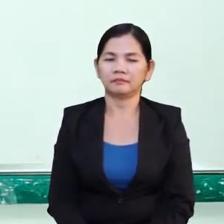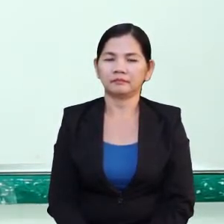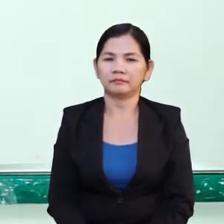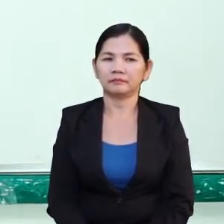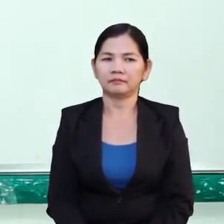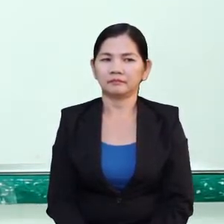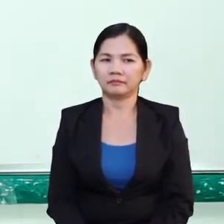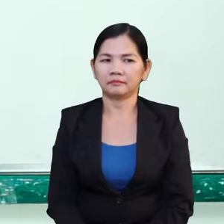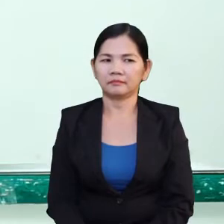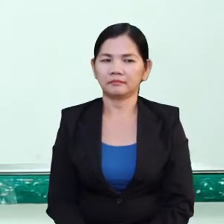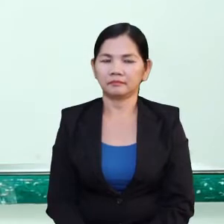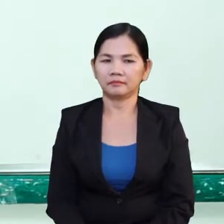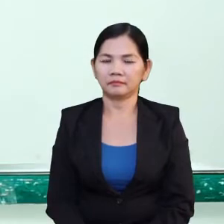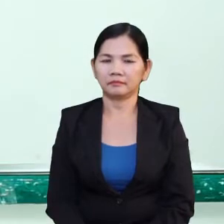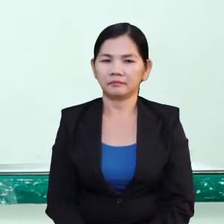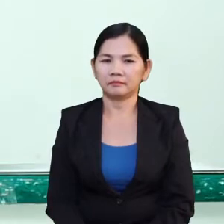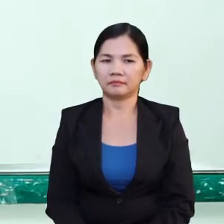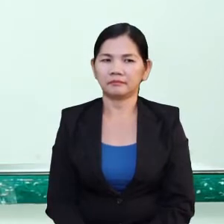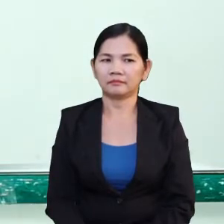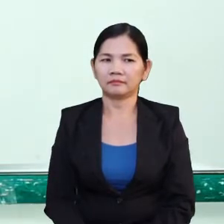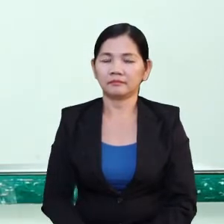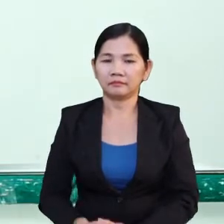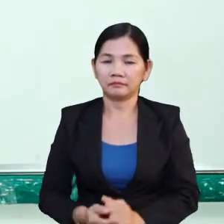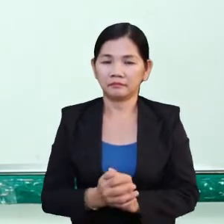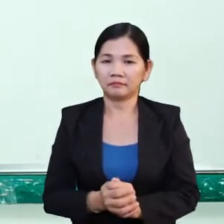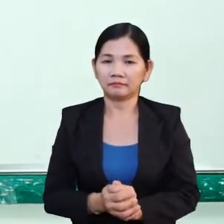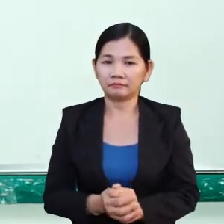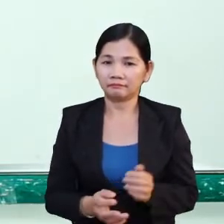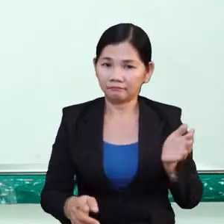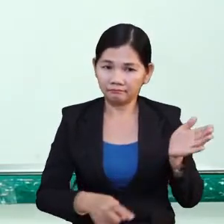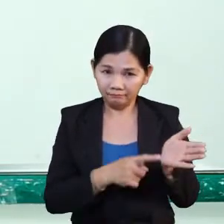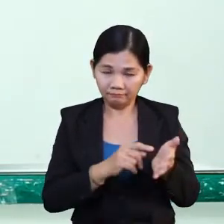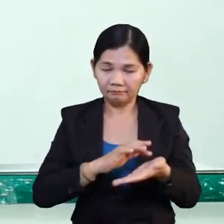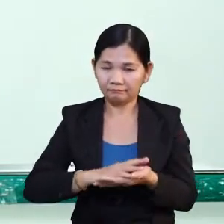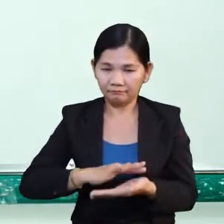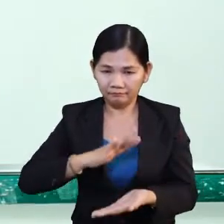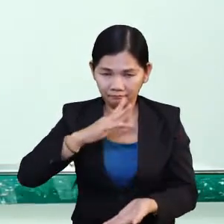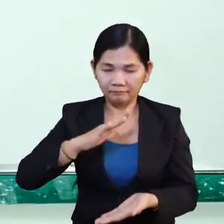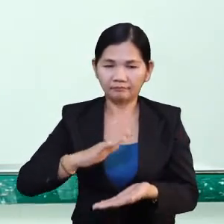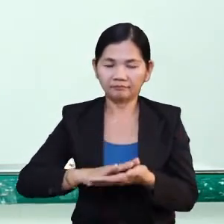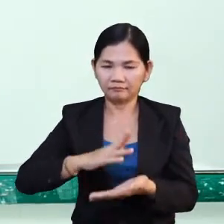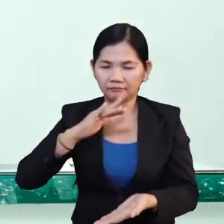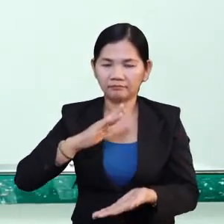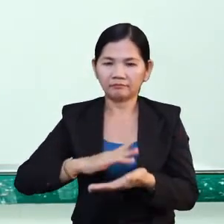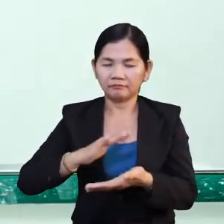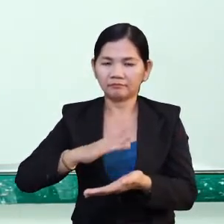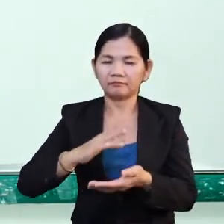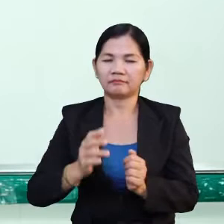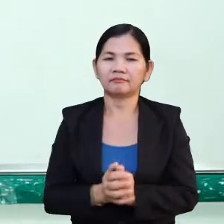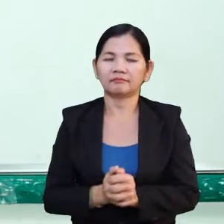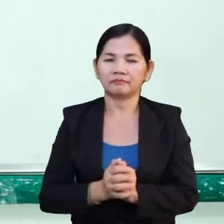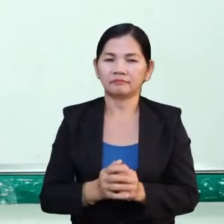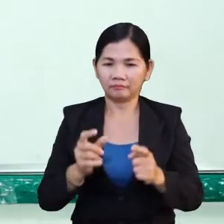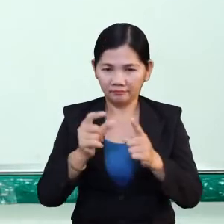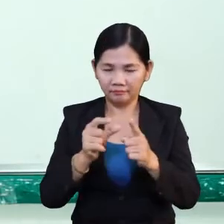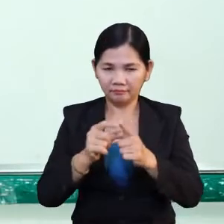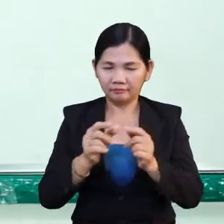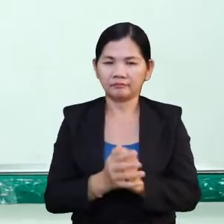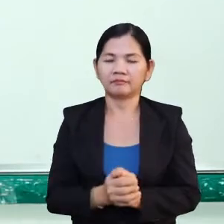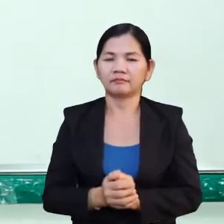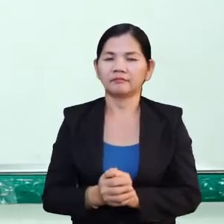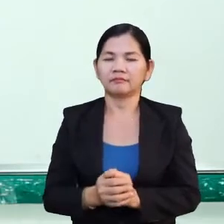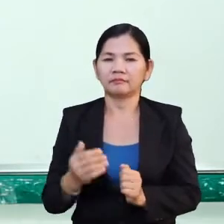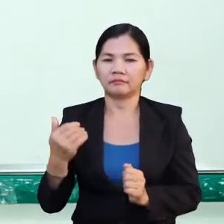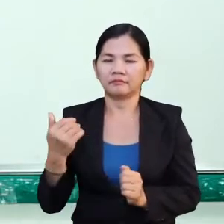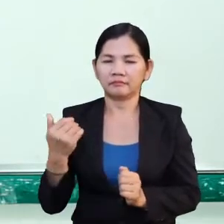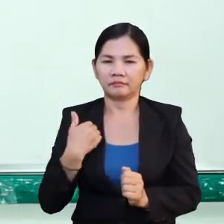ចាមកដល់ហើយតែនតែនតែនចាយើងមើលរូបរាងវាដូចអាពីអាអ្នកគ្រូបង្ហាញពីខាងមុន